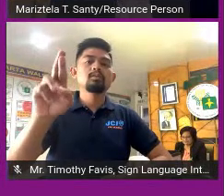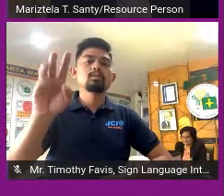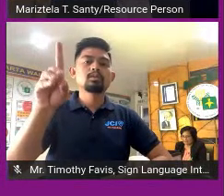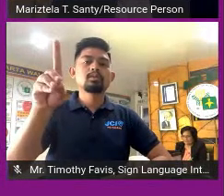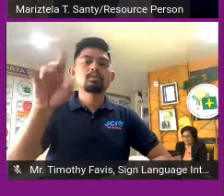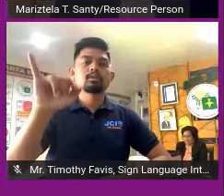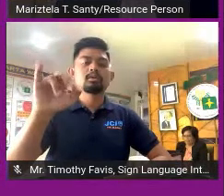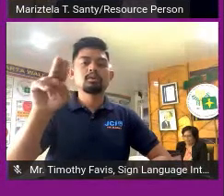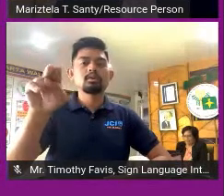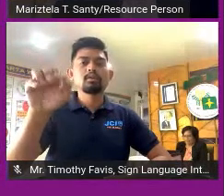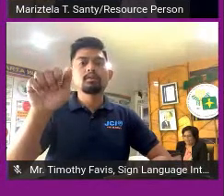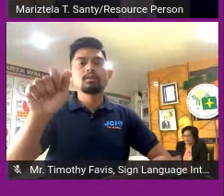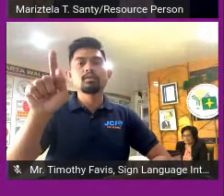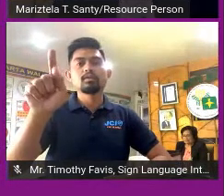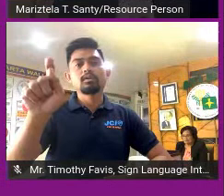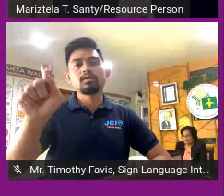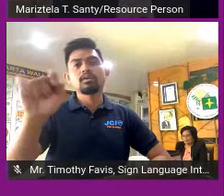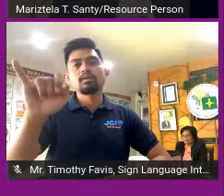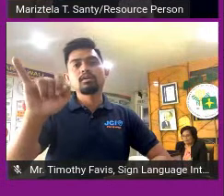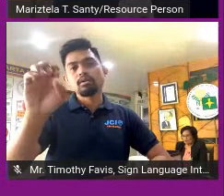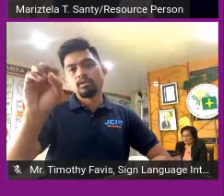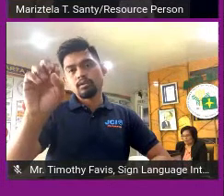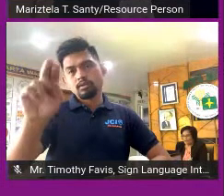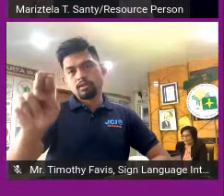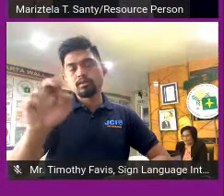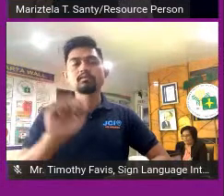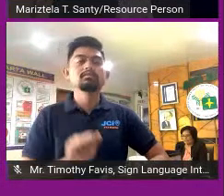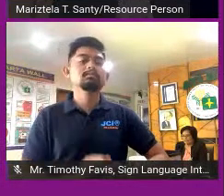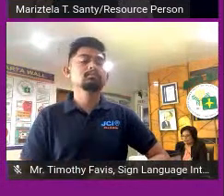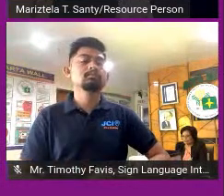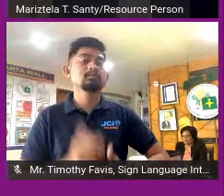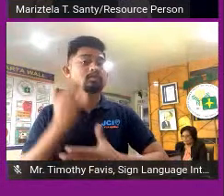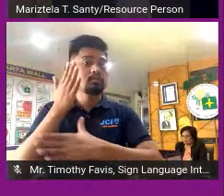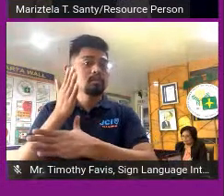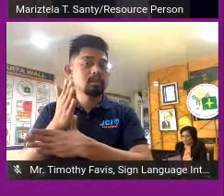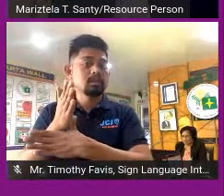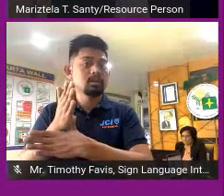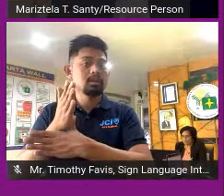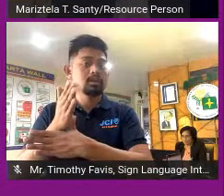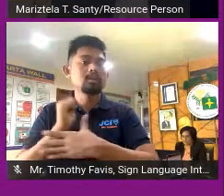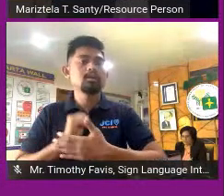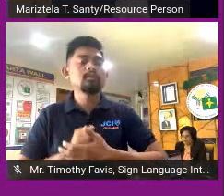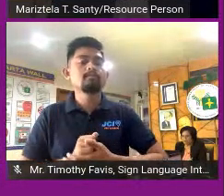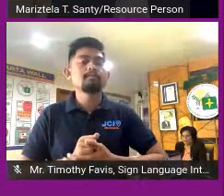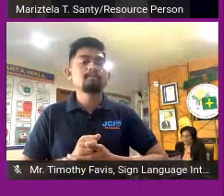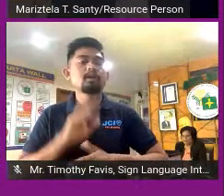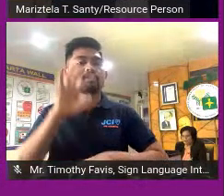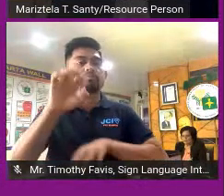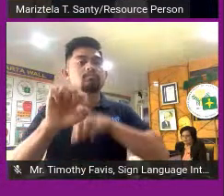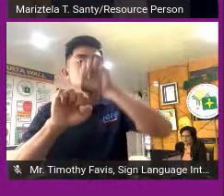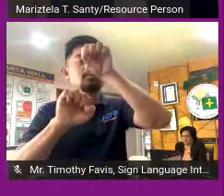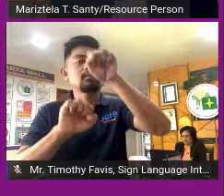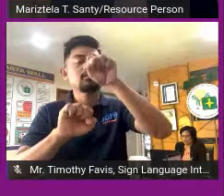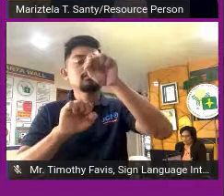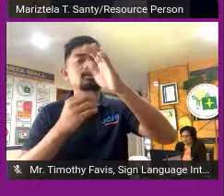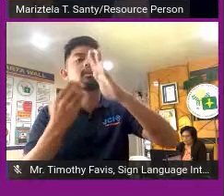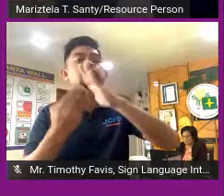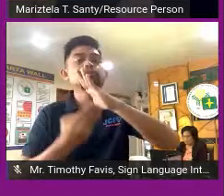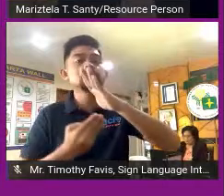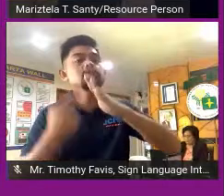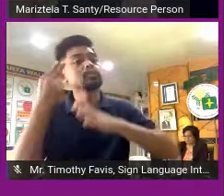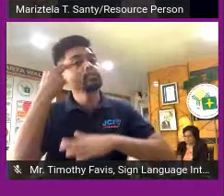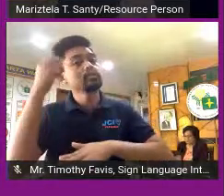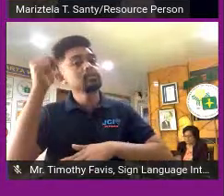second-class citizen. It is preventing or blocking a person from going up the ladder on the basis of his or